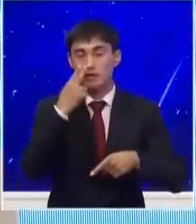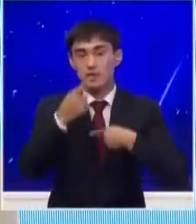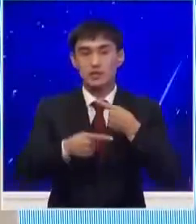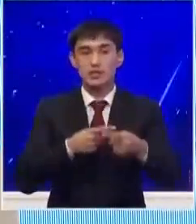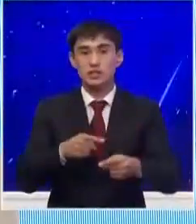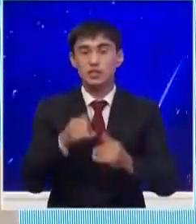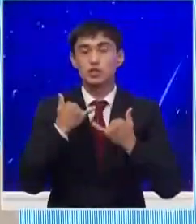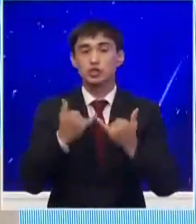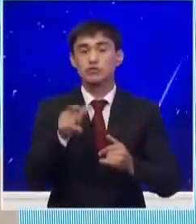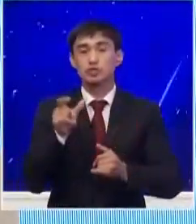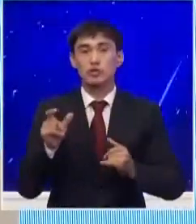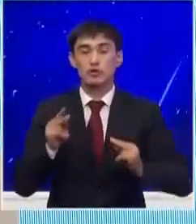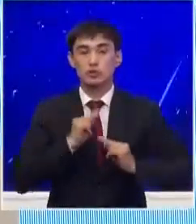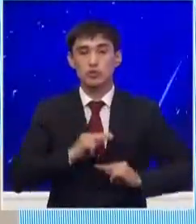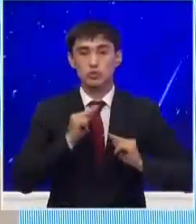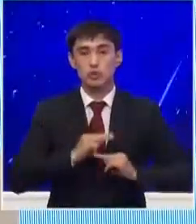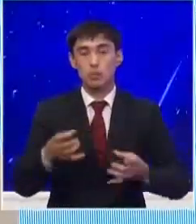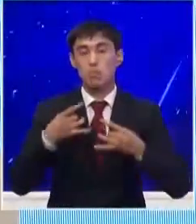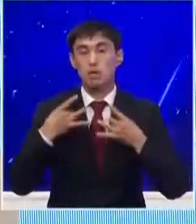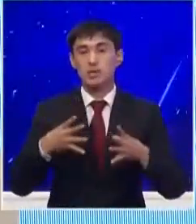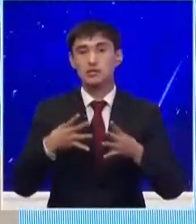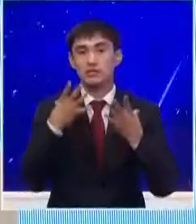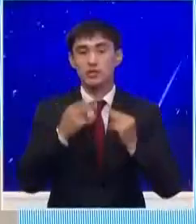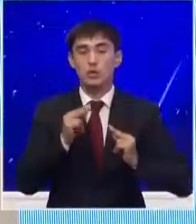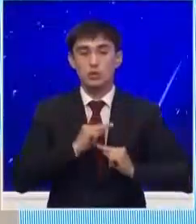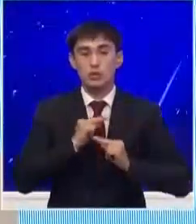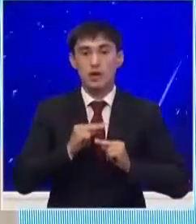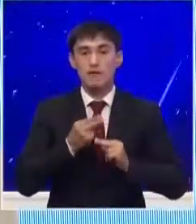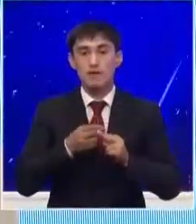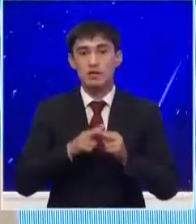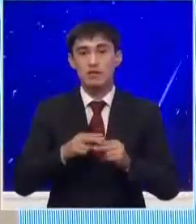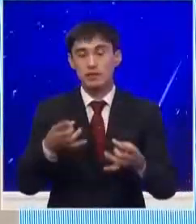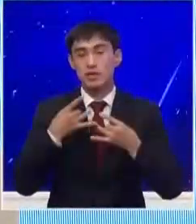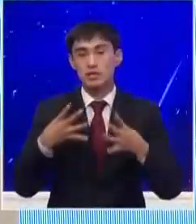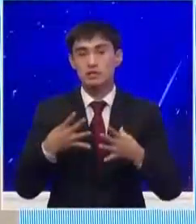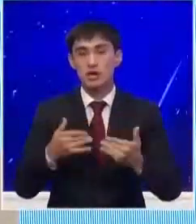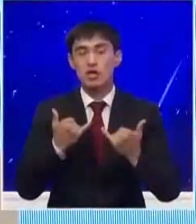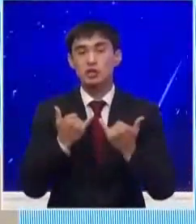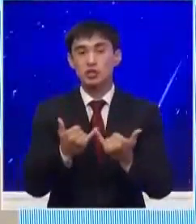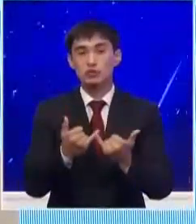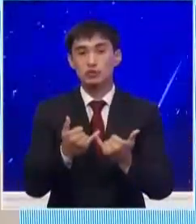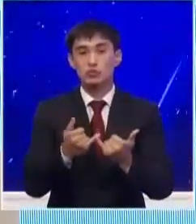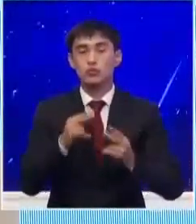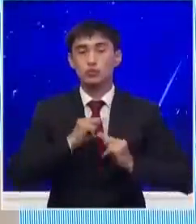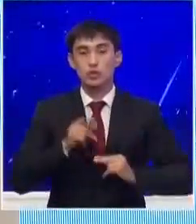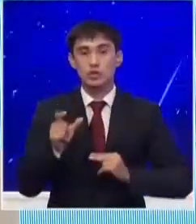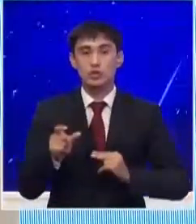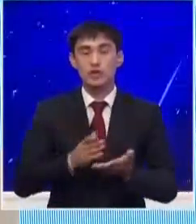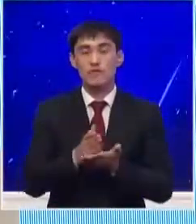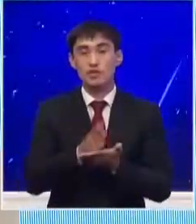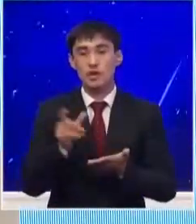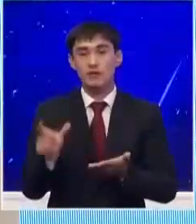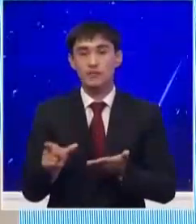– чествование человека труда, празднование Дня труда. В рамках этого торжества чествуют трудящихся и